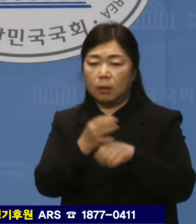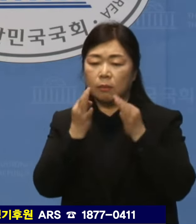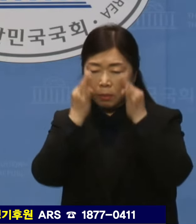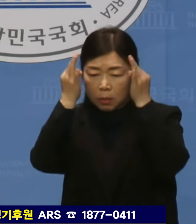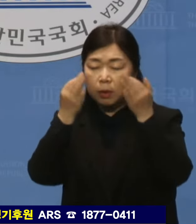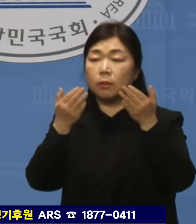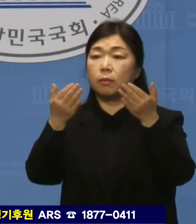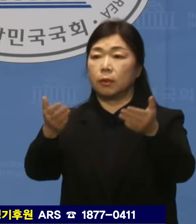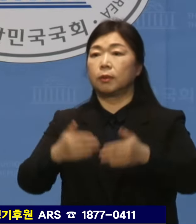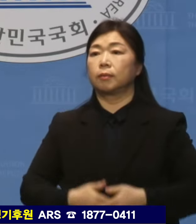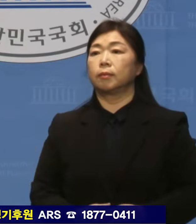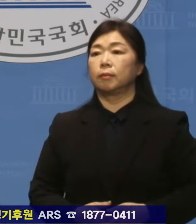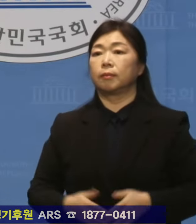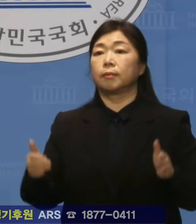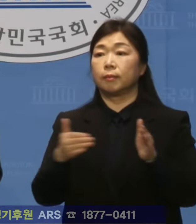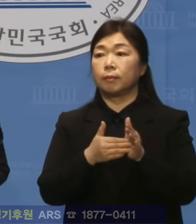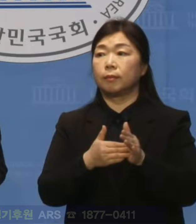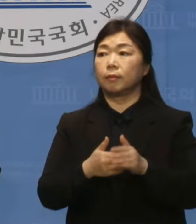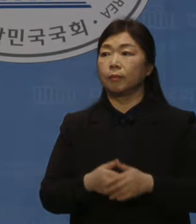최선을 다하겠습니다